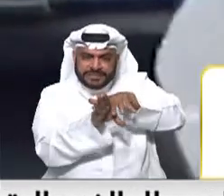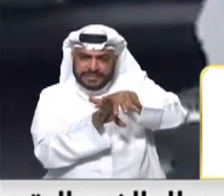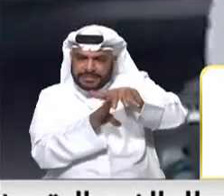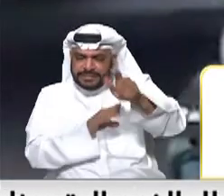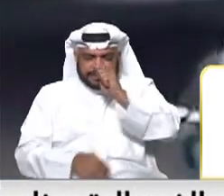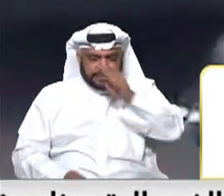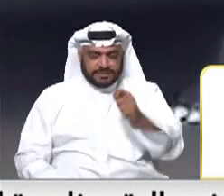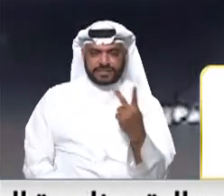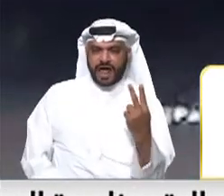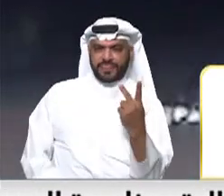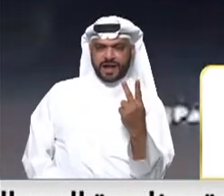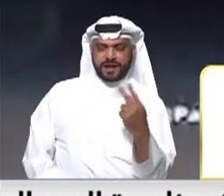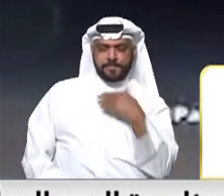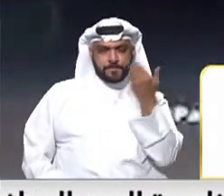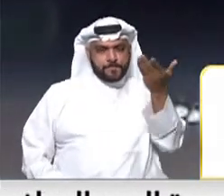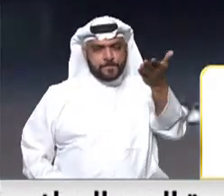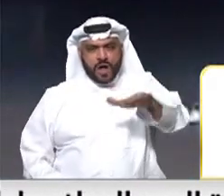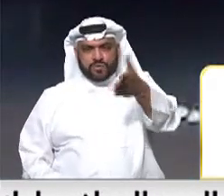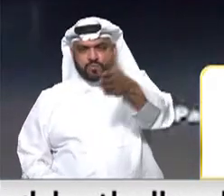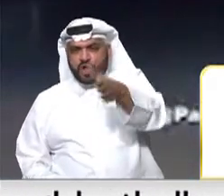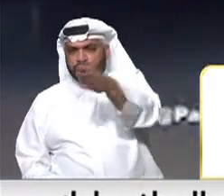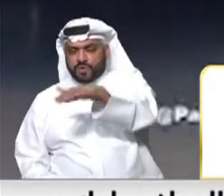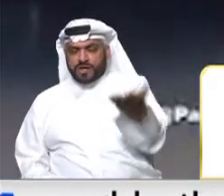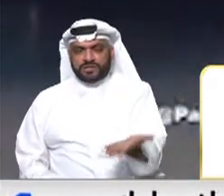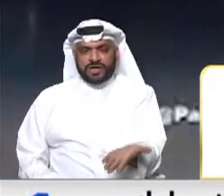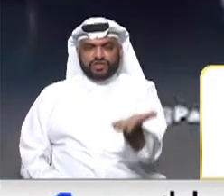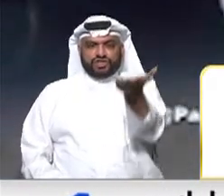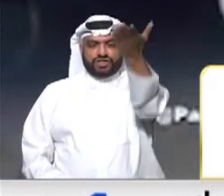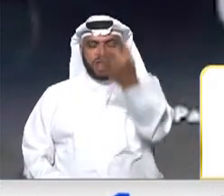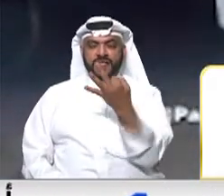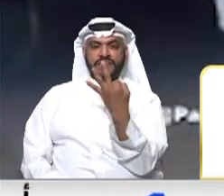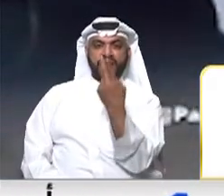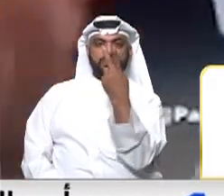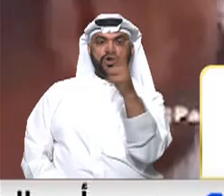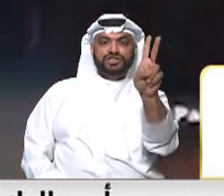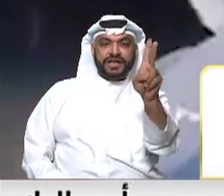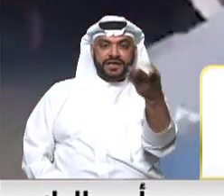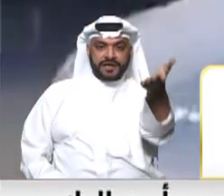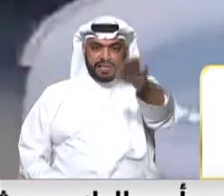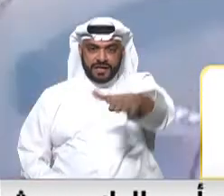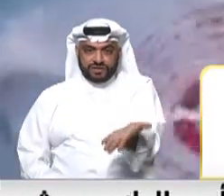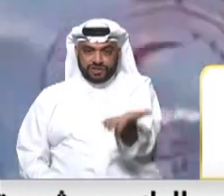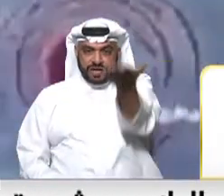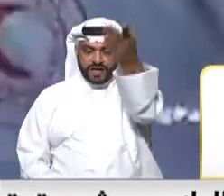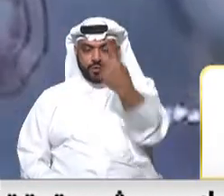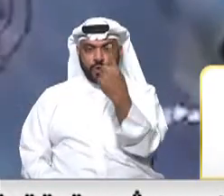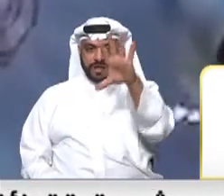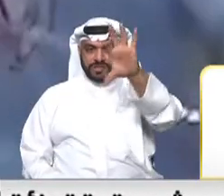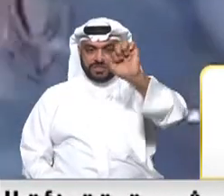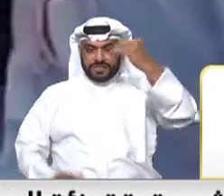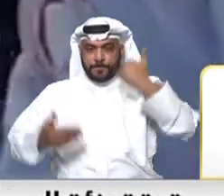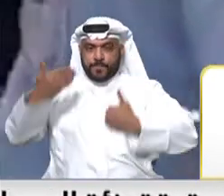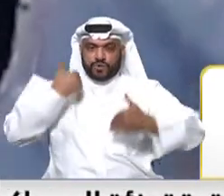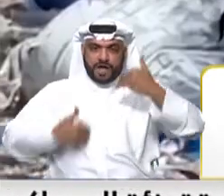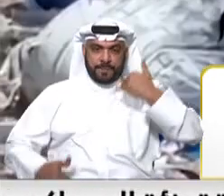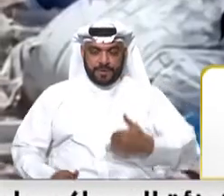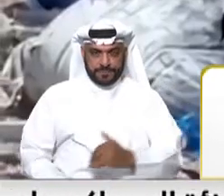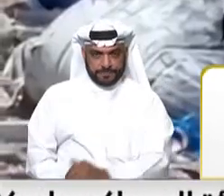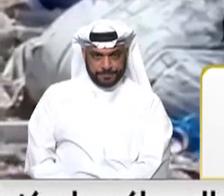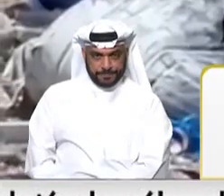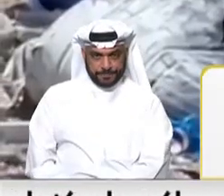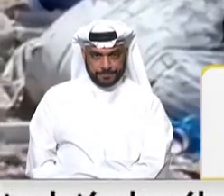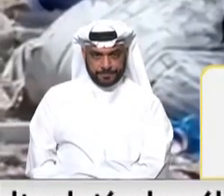في القطاع، راح ضحيتها 23 شهيدا و91 مصابا.